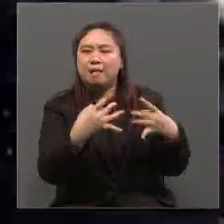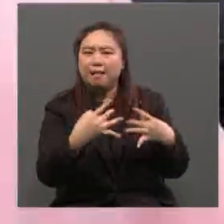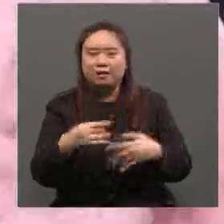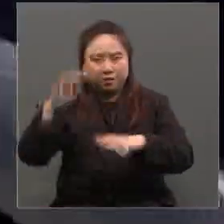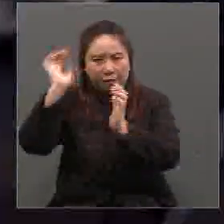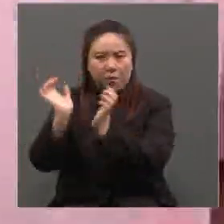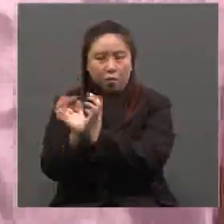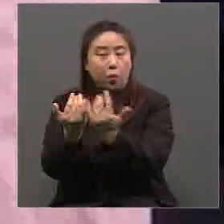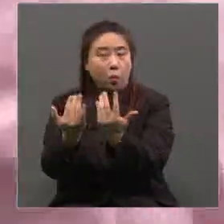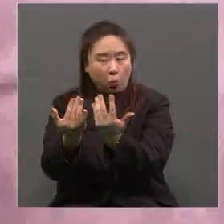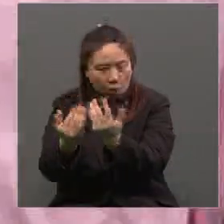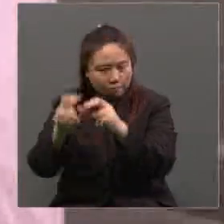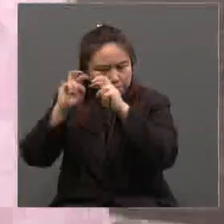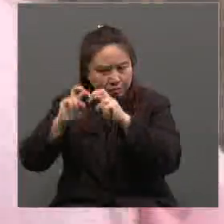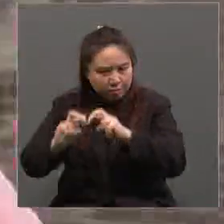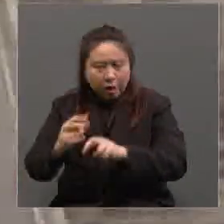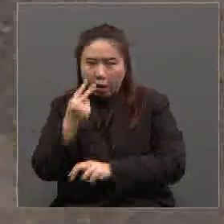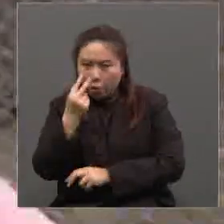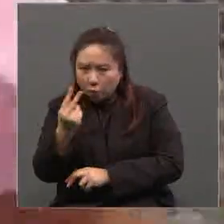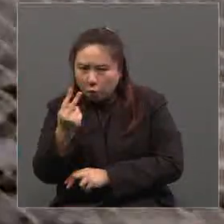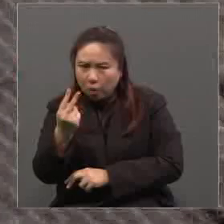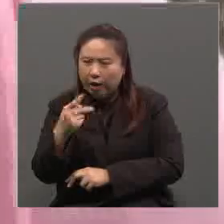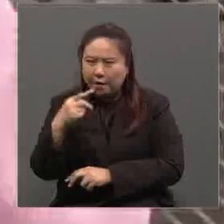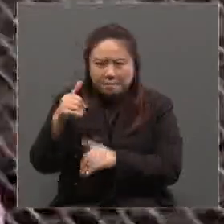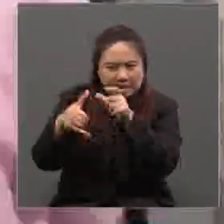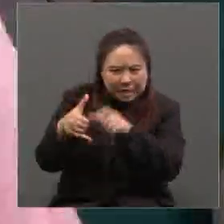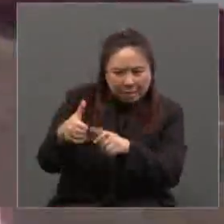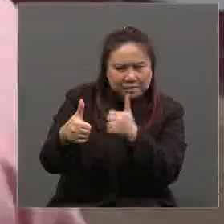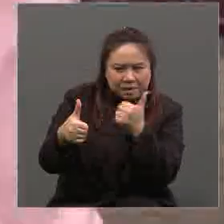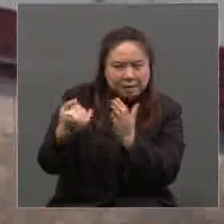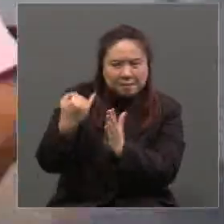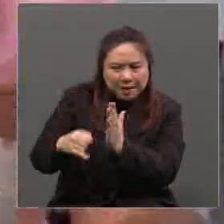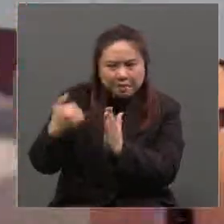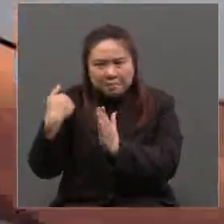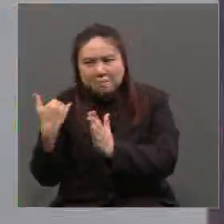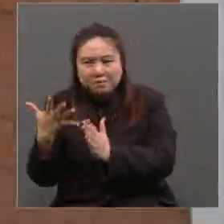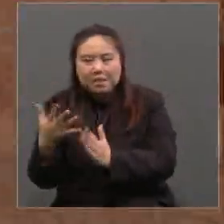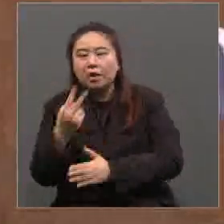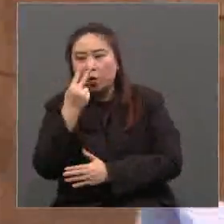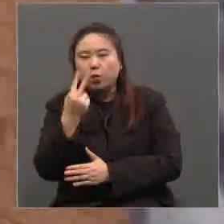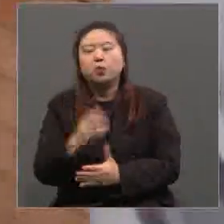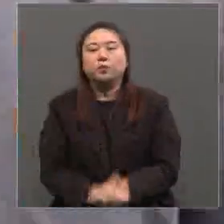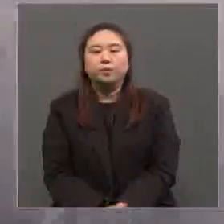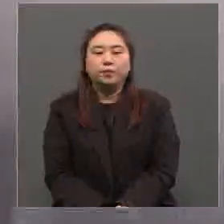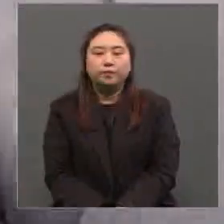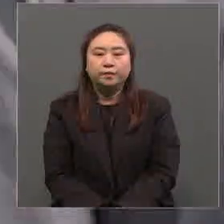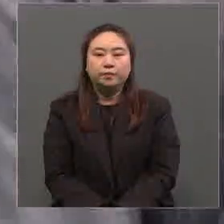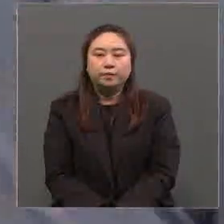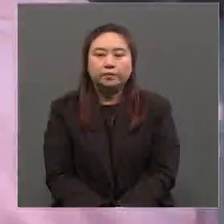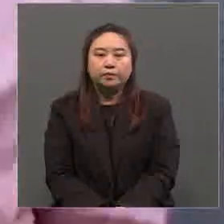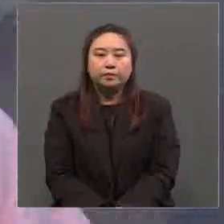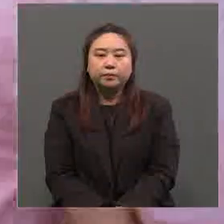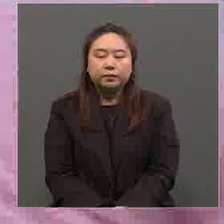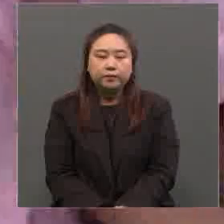วจก็จะเร่งสอบปากคำและขยายผลว่ามีพฤติกรรมใดเพิ่มเติมที่จะเข้าข่ายความผิดเพิ่มขึ้นอีกหรือไม่นะคะแล้